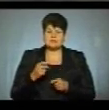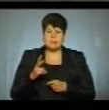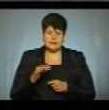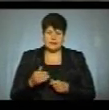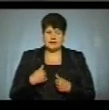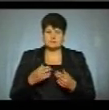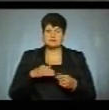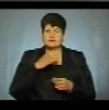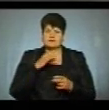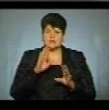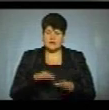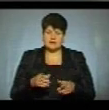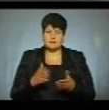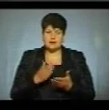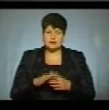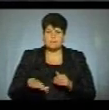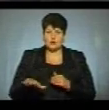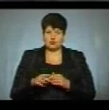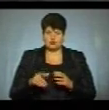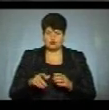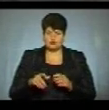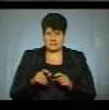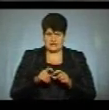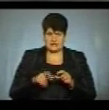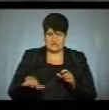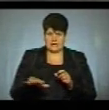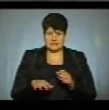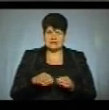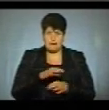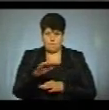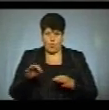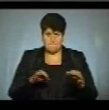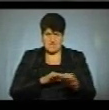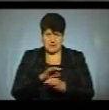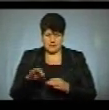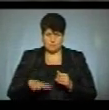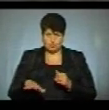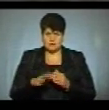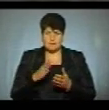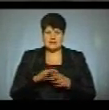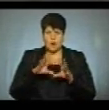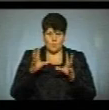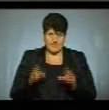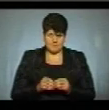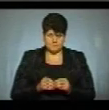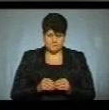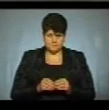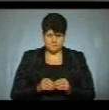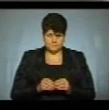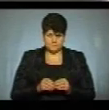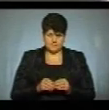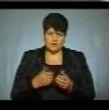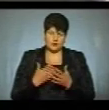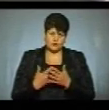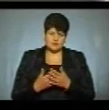достатньо мати площу земельної ділянки. Це інспектори наші сьогодні поміряли площу, мати об'єм відходів